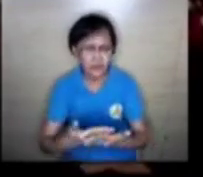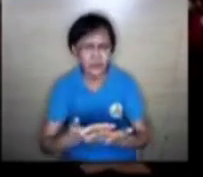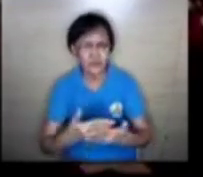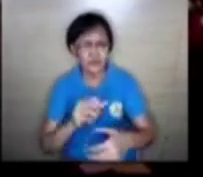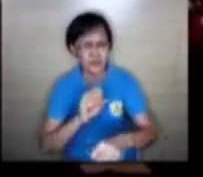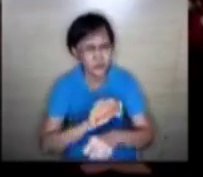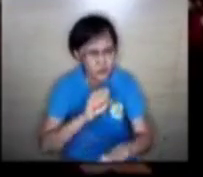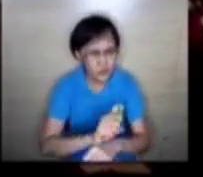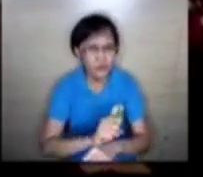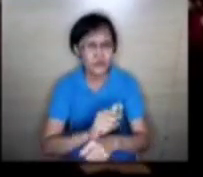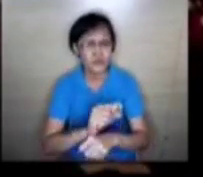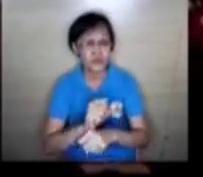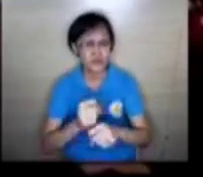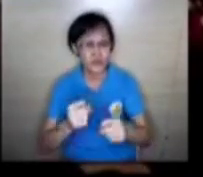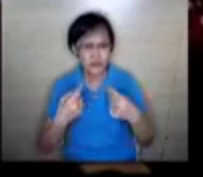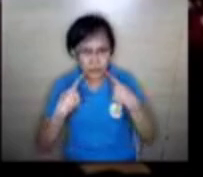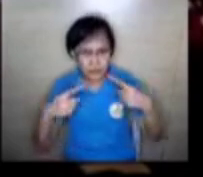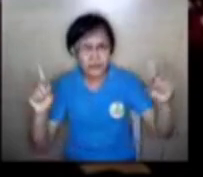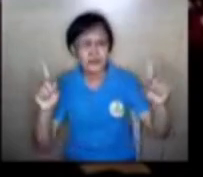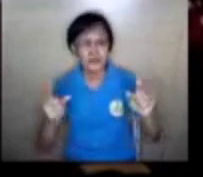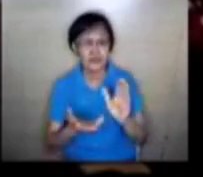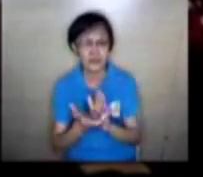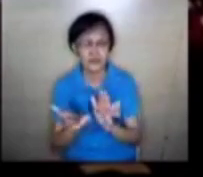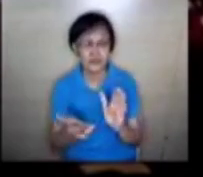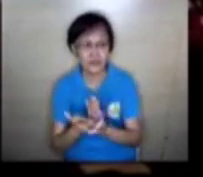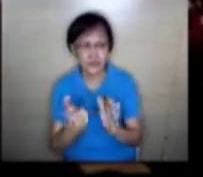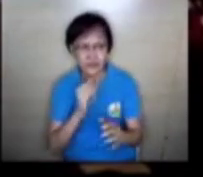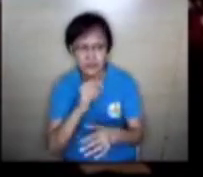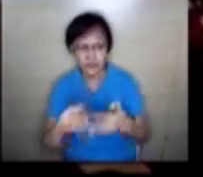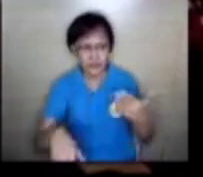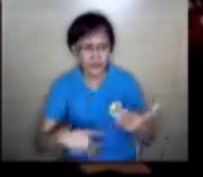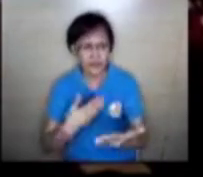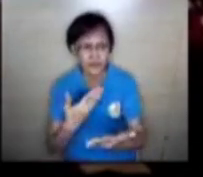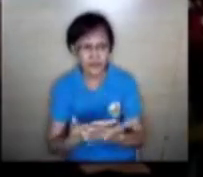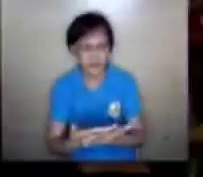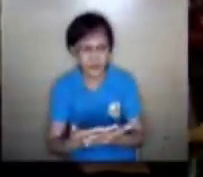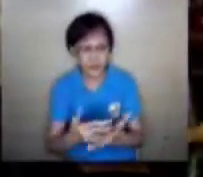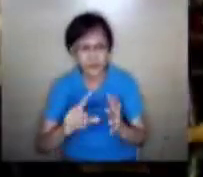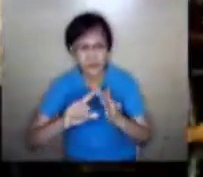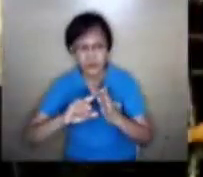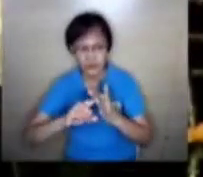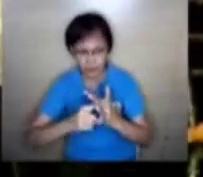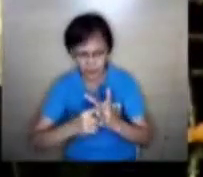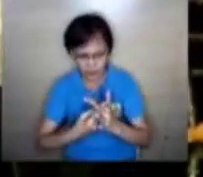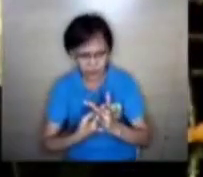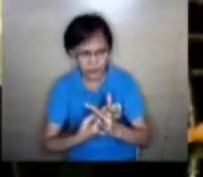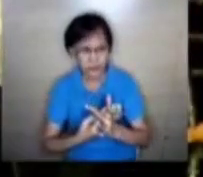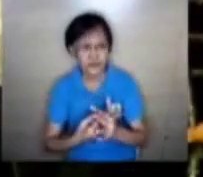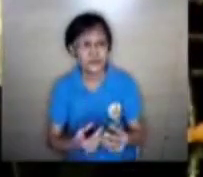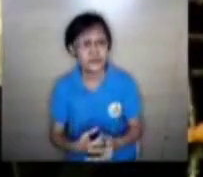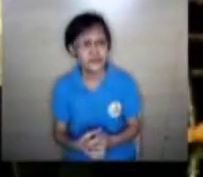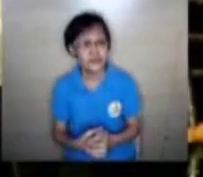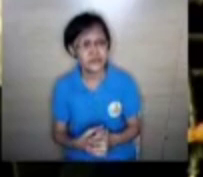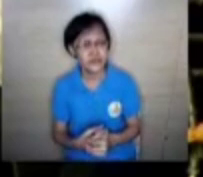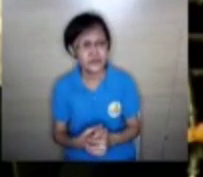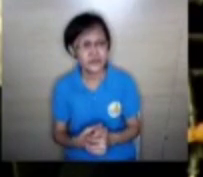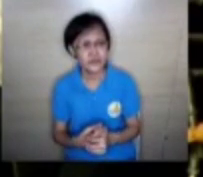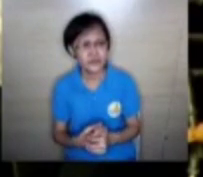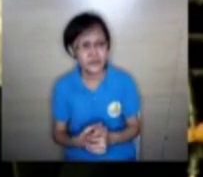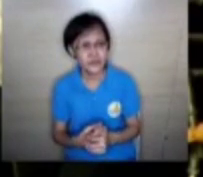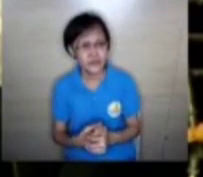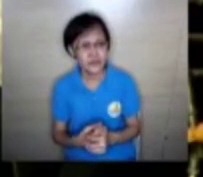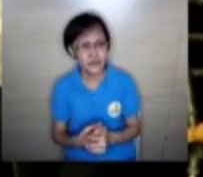natin, highlights lang po ito. Nasimulan na rin natin ang pagbubuo ng 2022 annual budget.